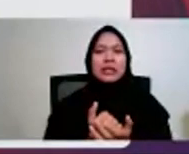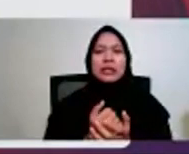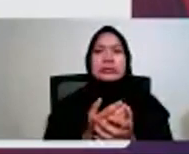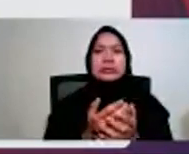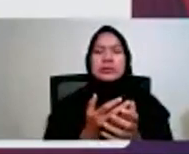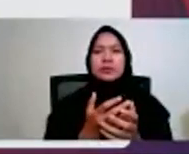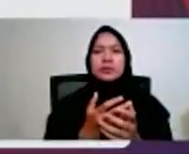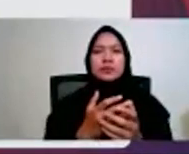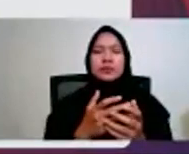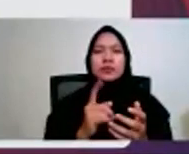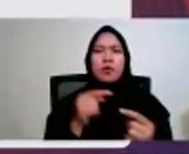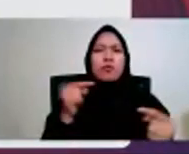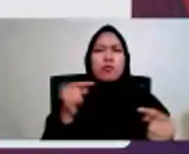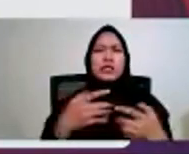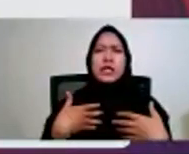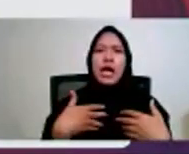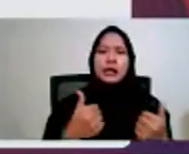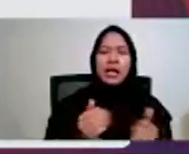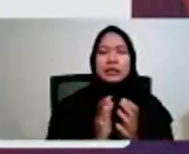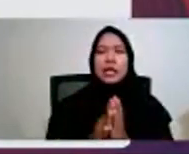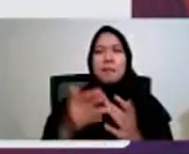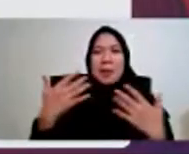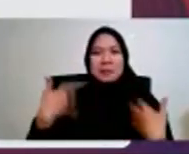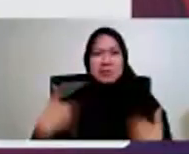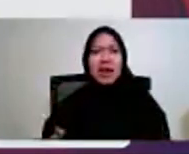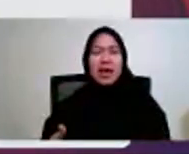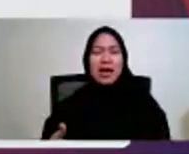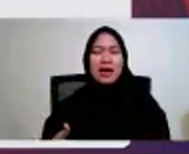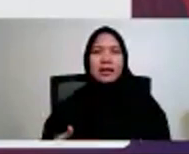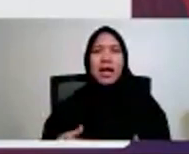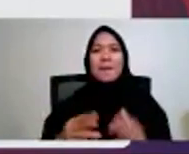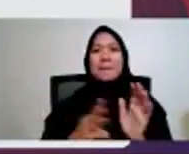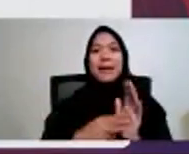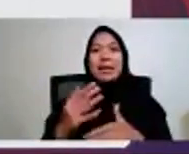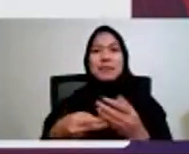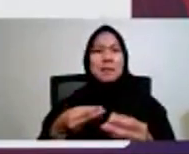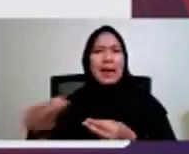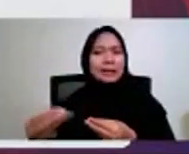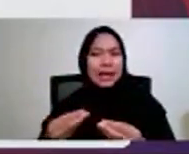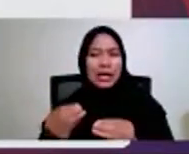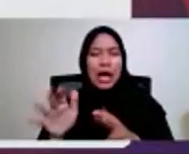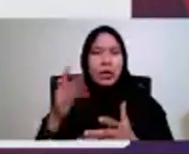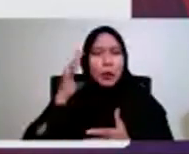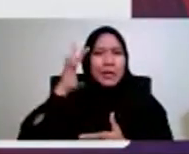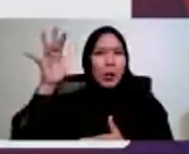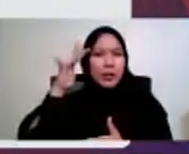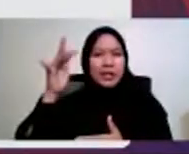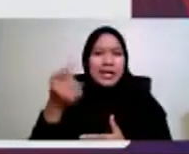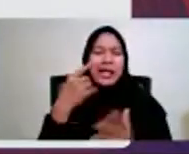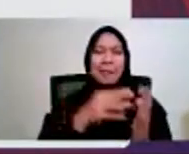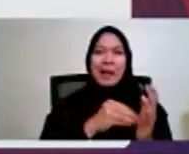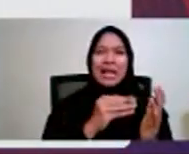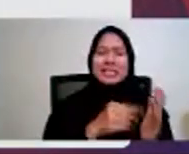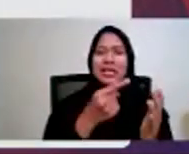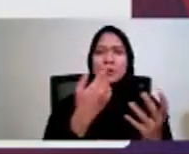dan lebih karena kesehatan faktor manusia Hai itu mekanisme pasar atau teori-teori yang kita pelajari di kampus